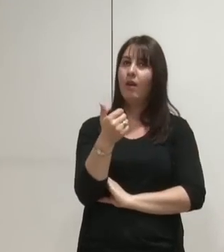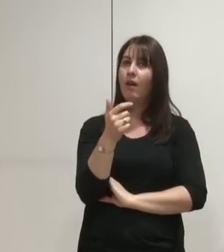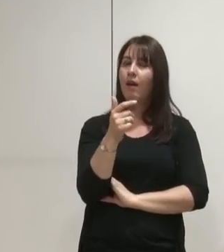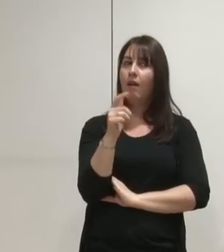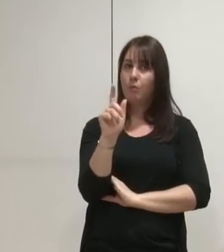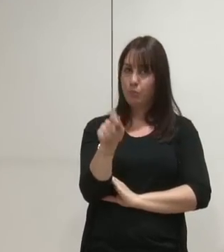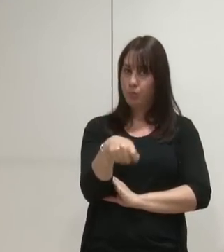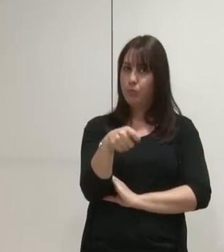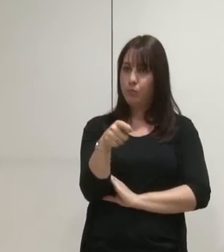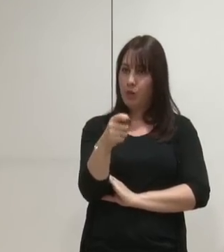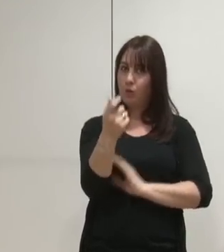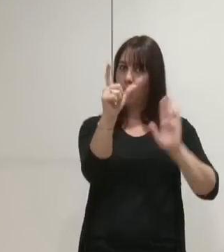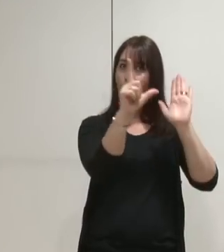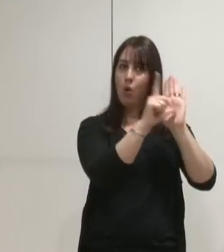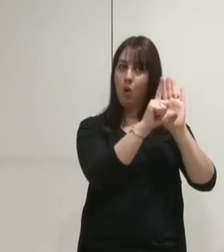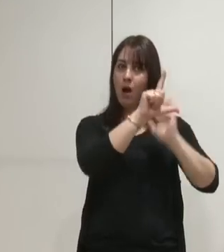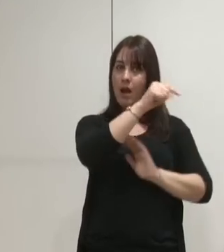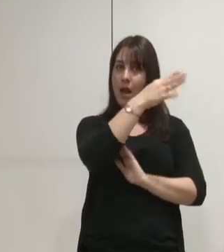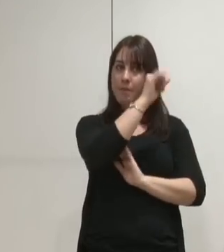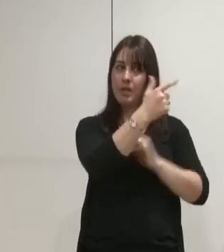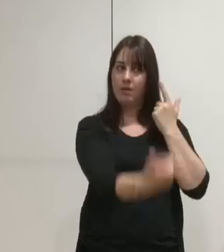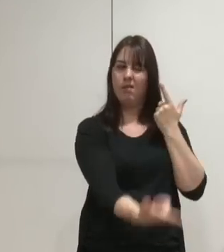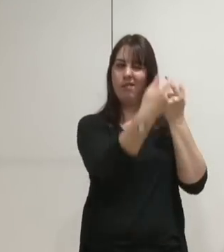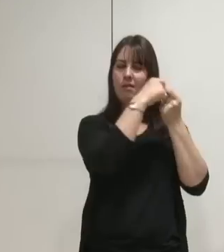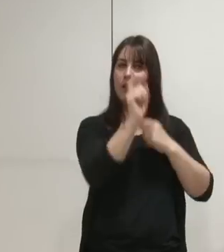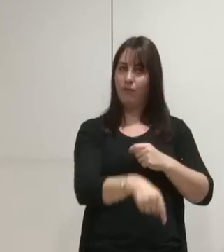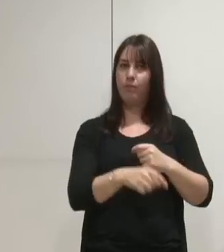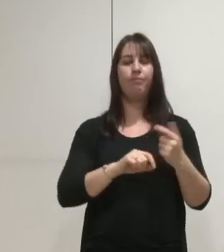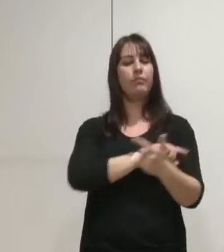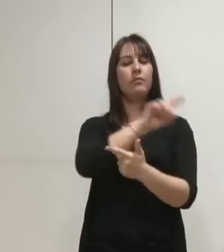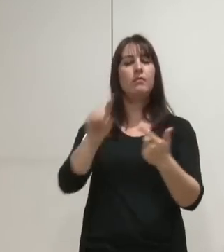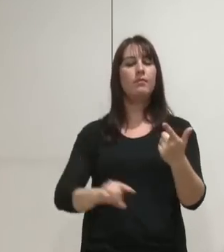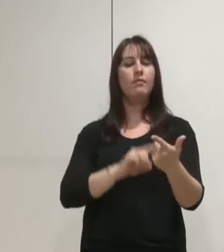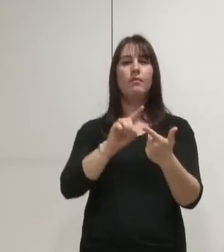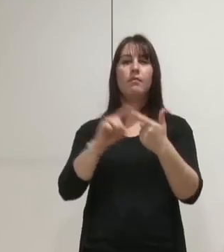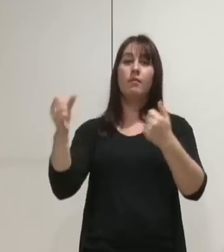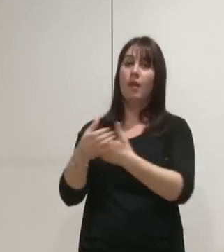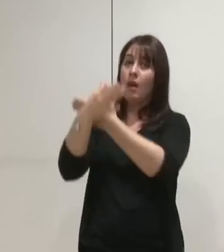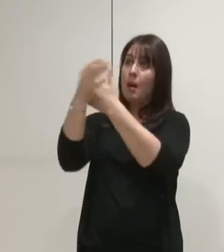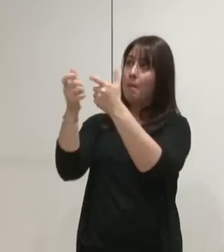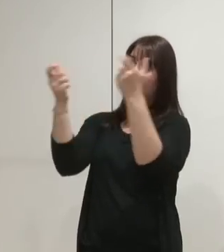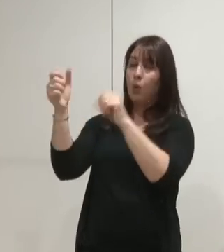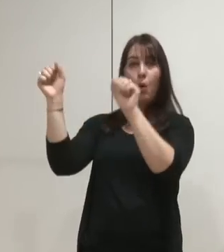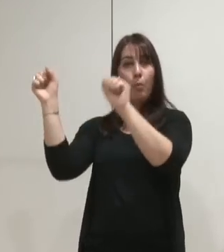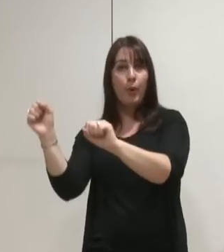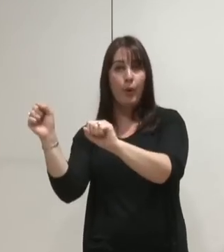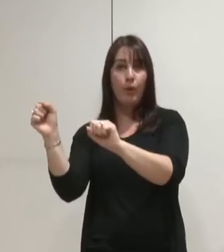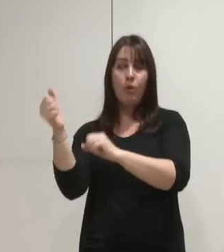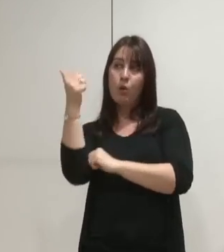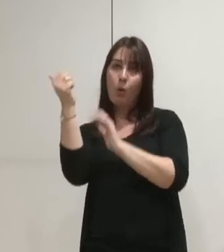fois à la loi l'ami la deuxième chose c'est que la la la Métro peut accompagner